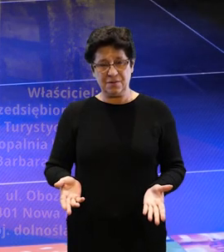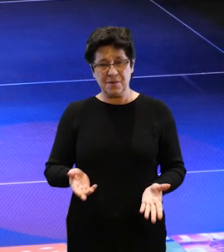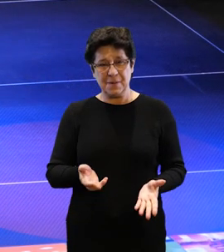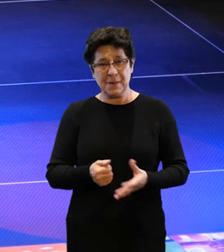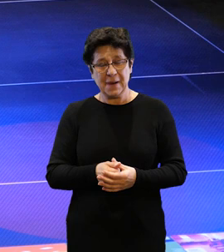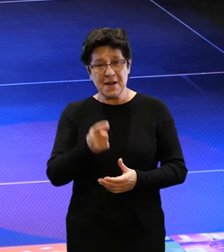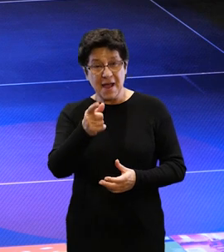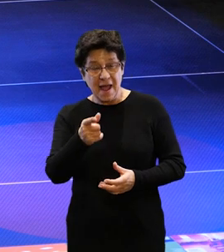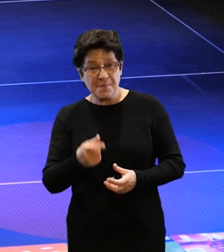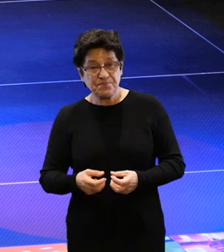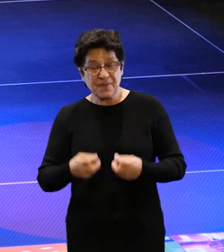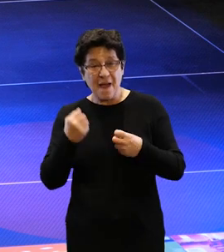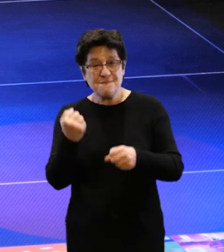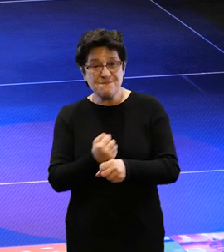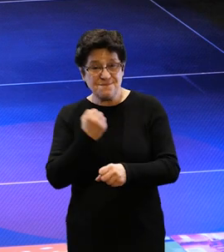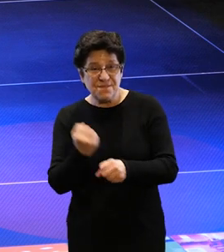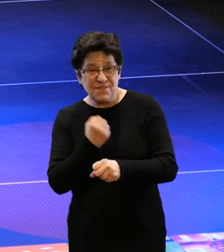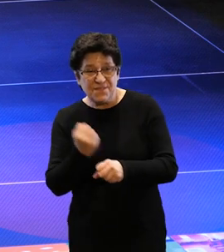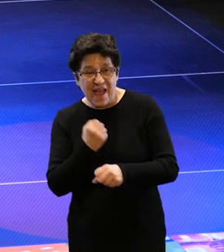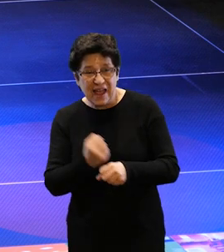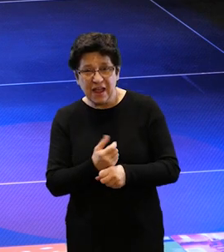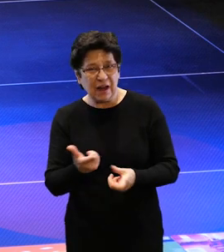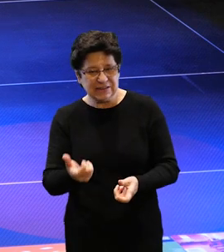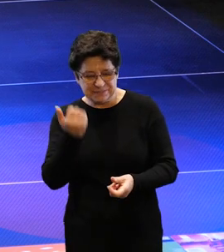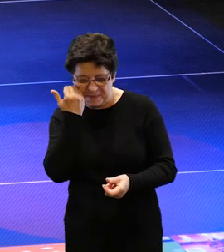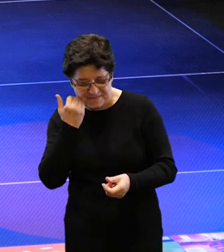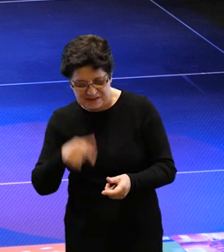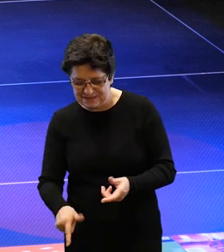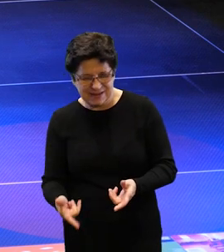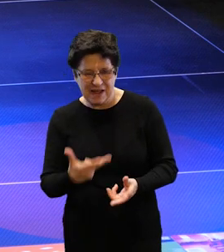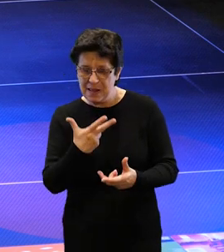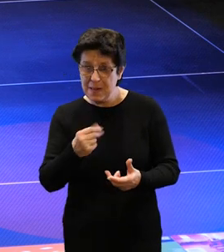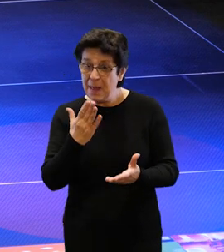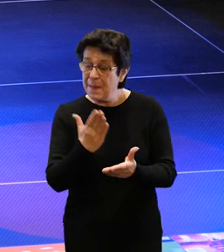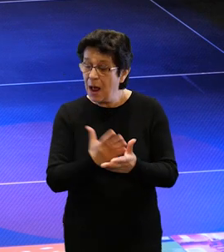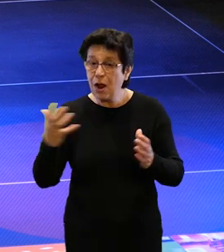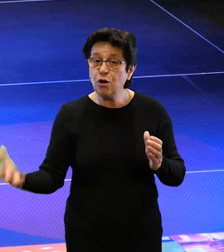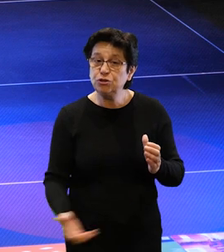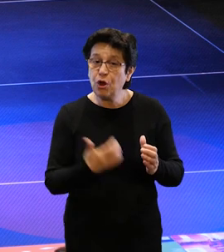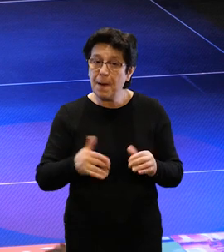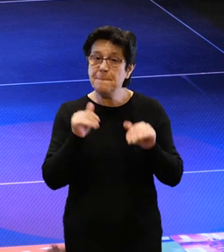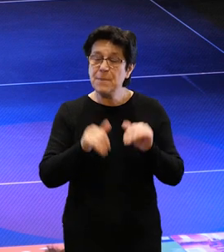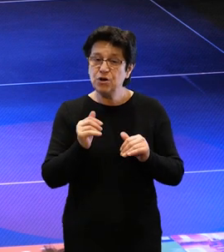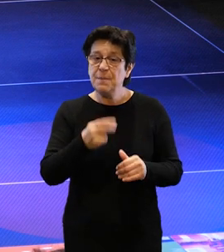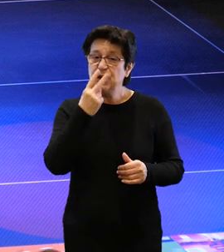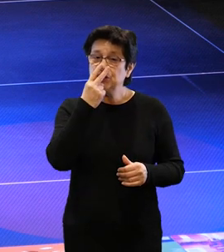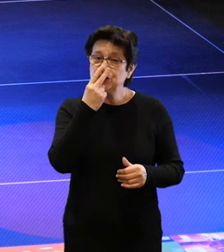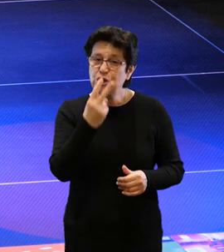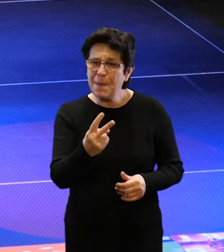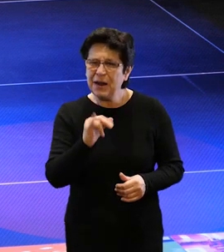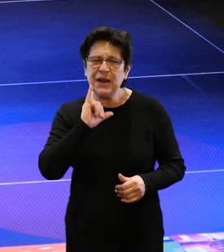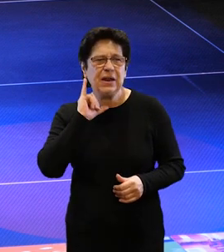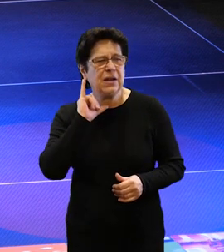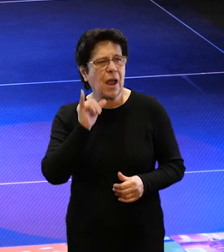że węgiel nie nie bierze się z piwnicy Czy z szopki tylko węgiel się bierze z kopalni i tutaj możemy zobaczyć w jakim